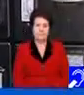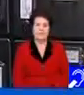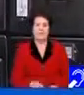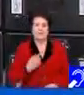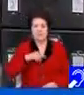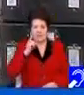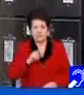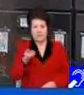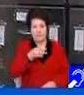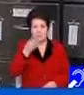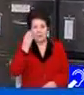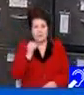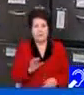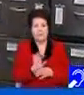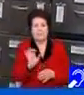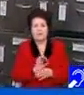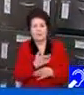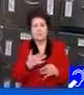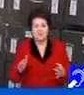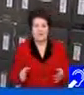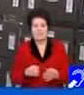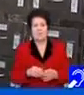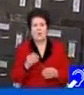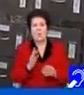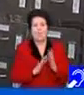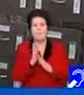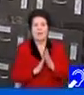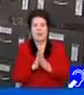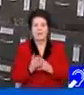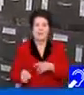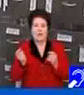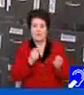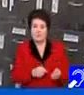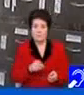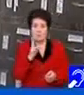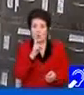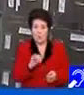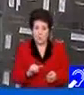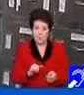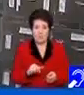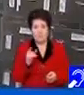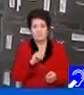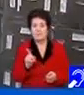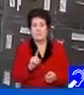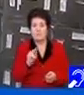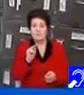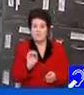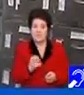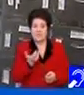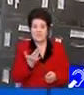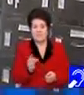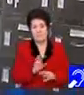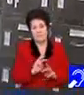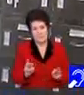Știați că în Republica Moldova se produce ceai chinezesc cu plante aduse tocmai de acolo? Cum, unde și pentru ce aflați în câteva